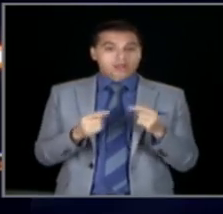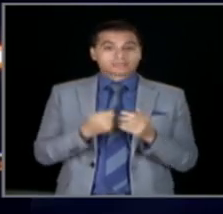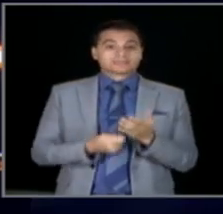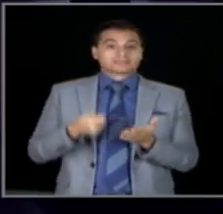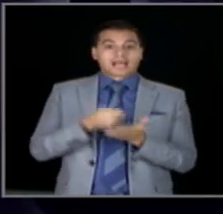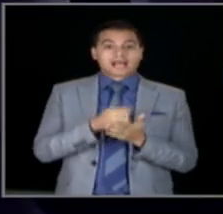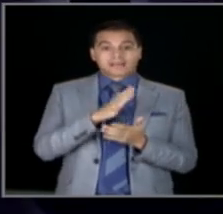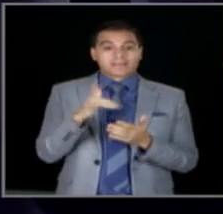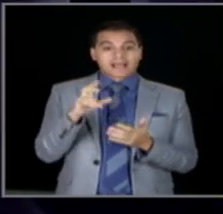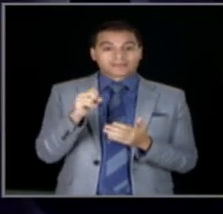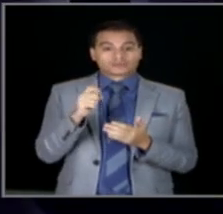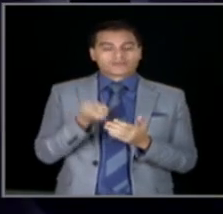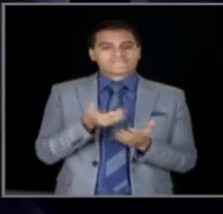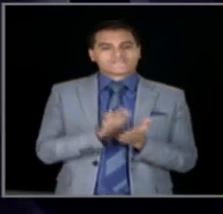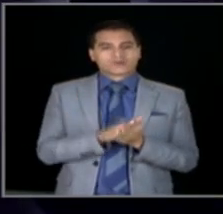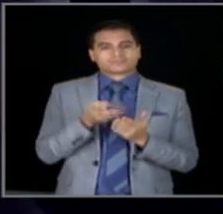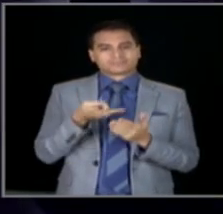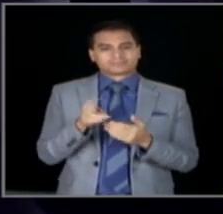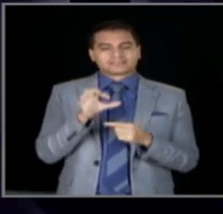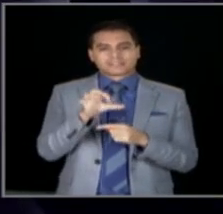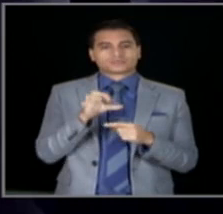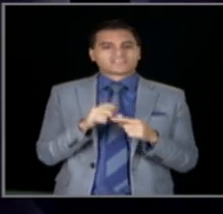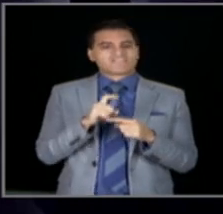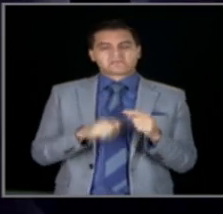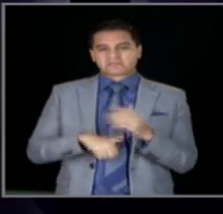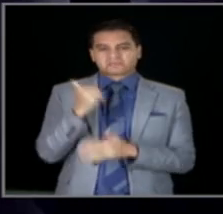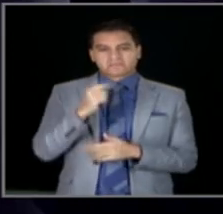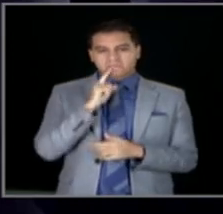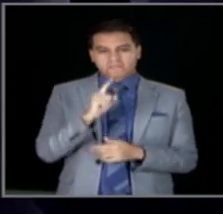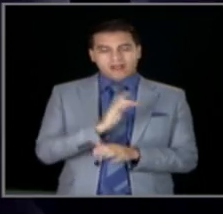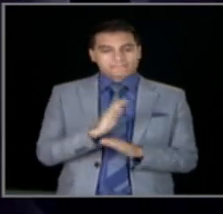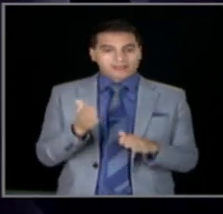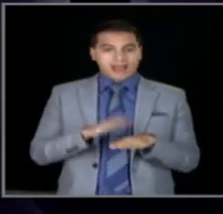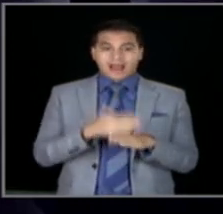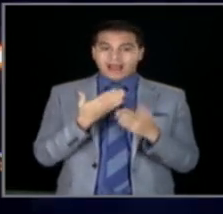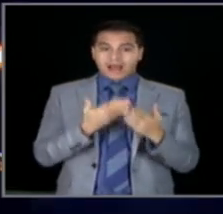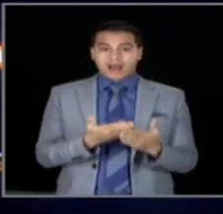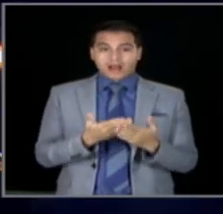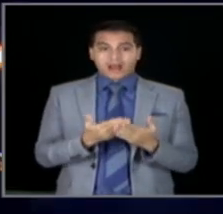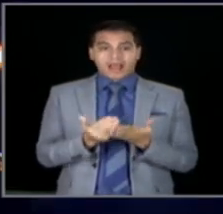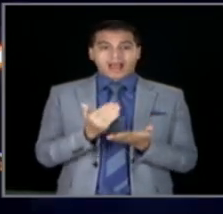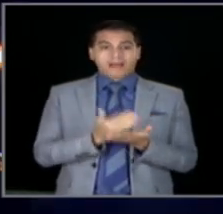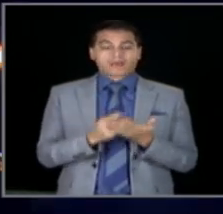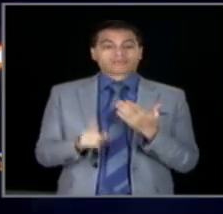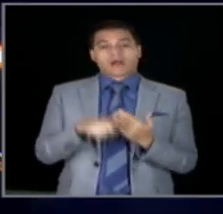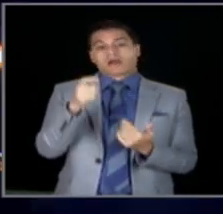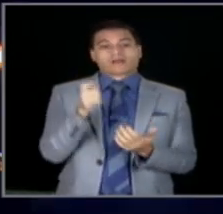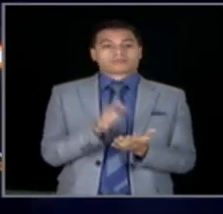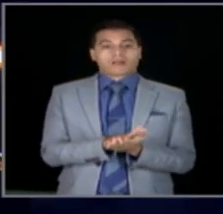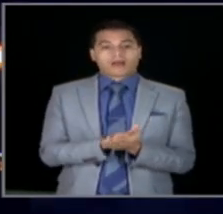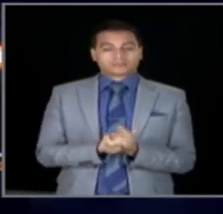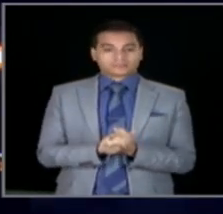100 زائد 25 125. تسهلوا المأمورية على نفسكم قبل عجلة